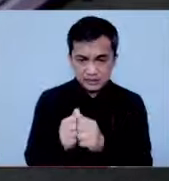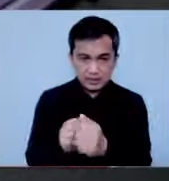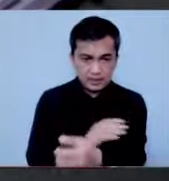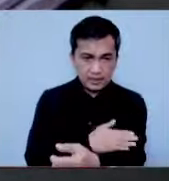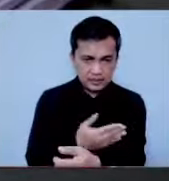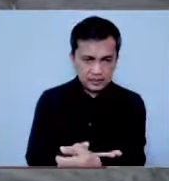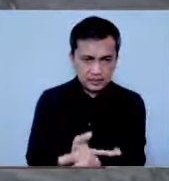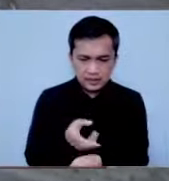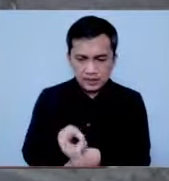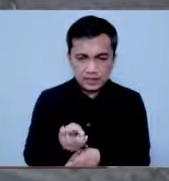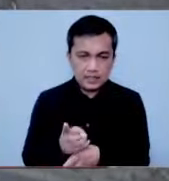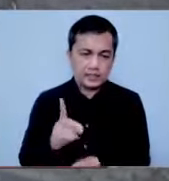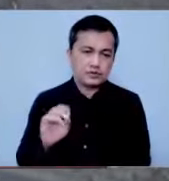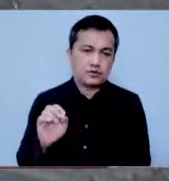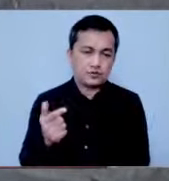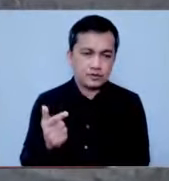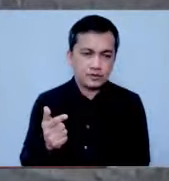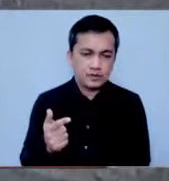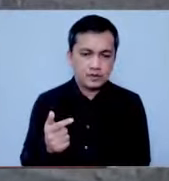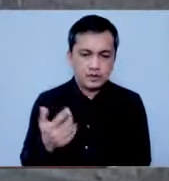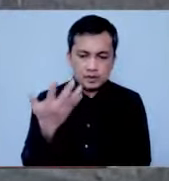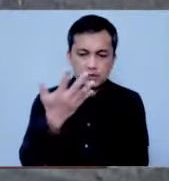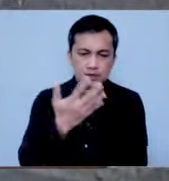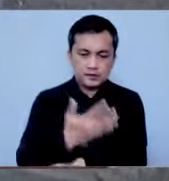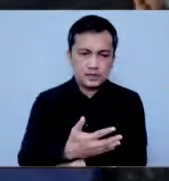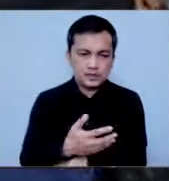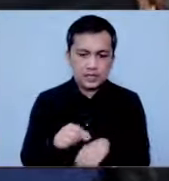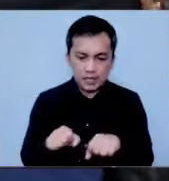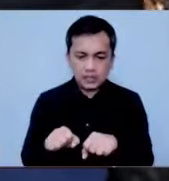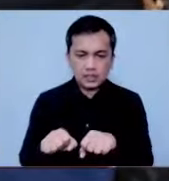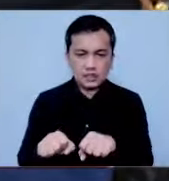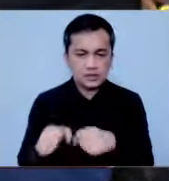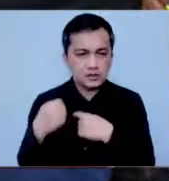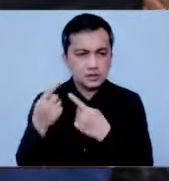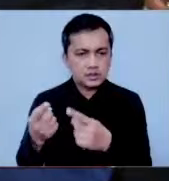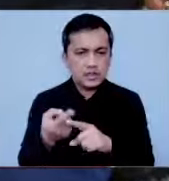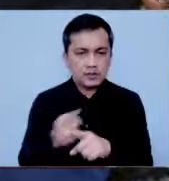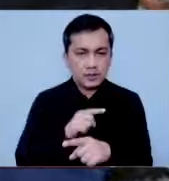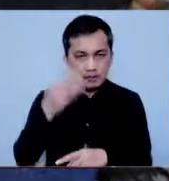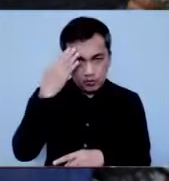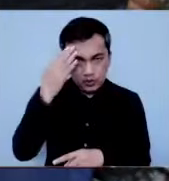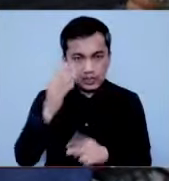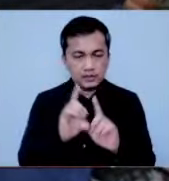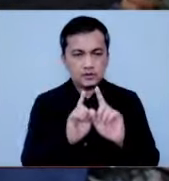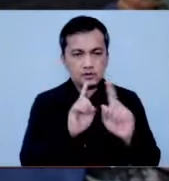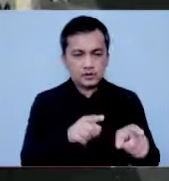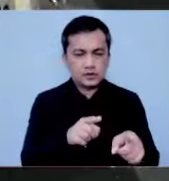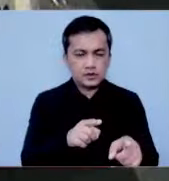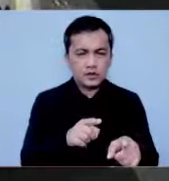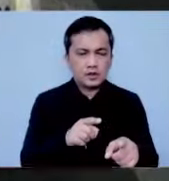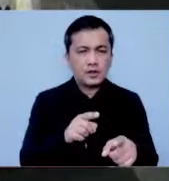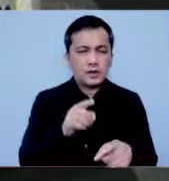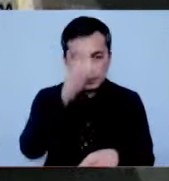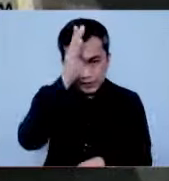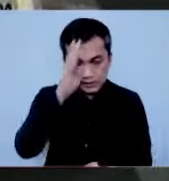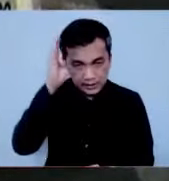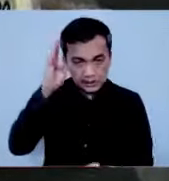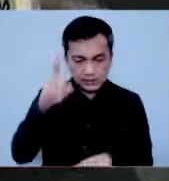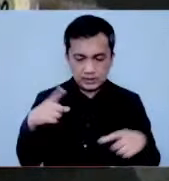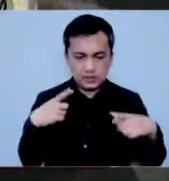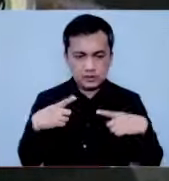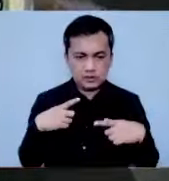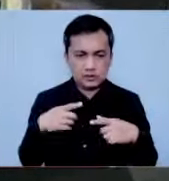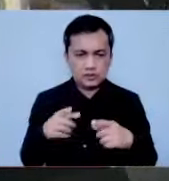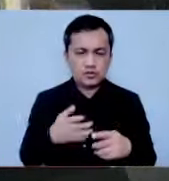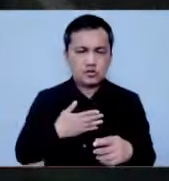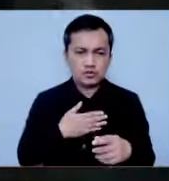alagang aso. 5 araw na silang nagkakariton mula Bukaway, Bulacan, papuntang Binian, Laguna. Plano nilang makituloy sa kakilala